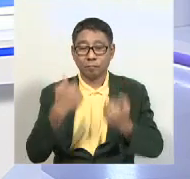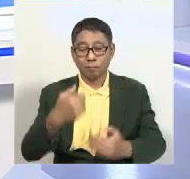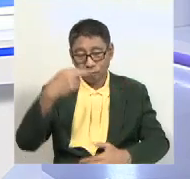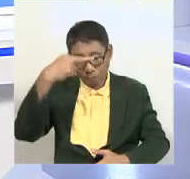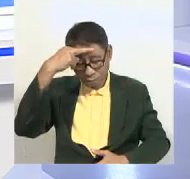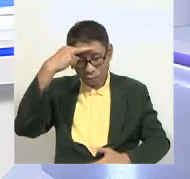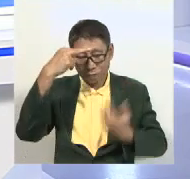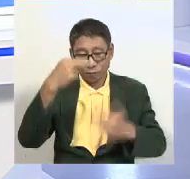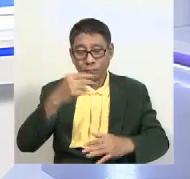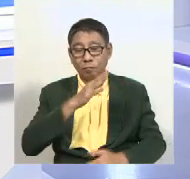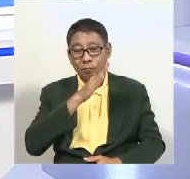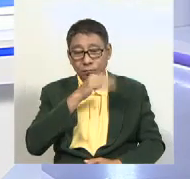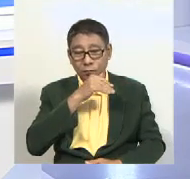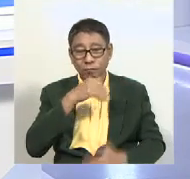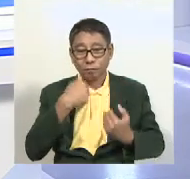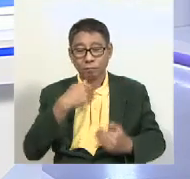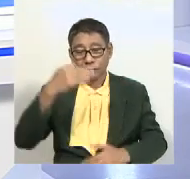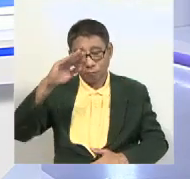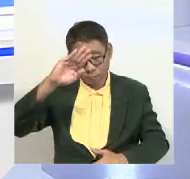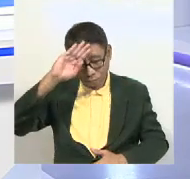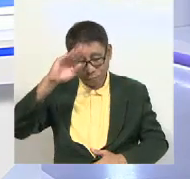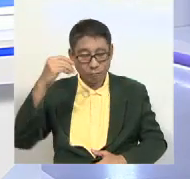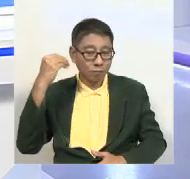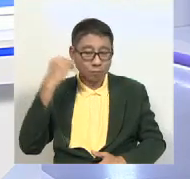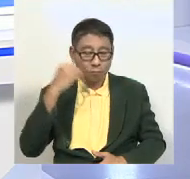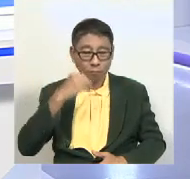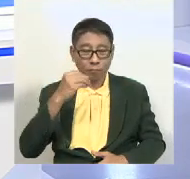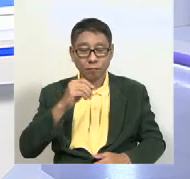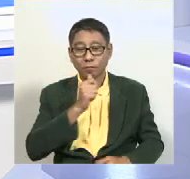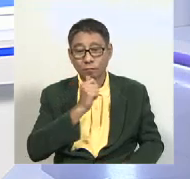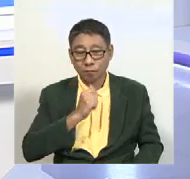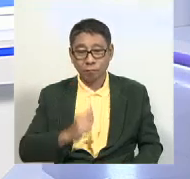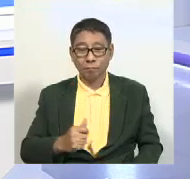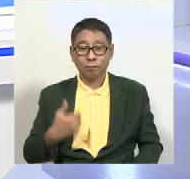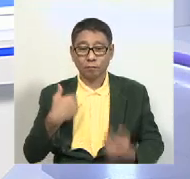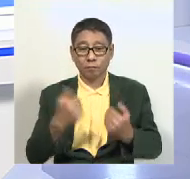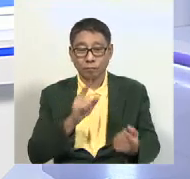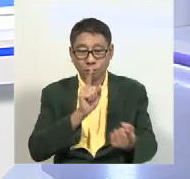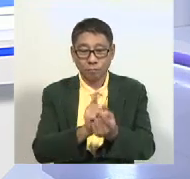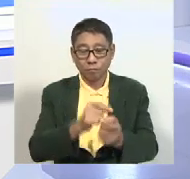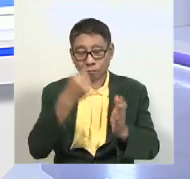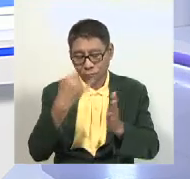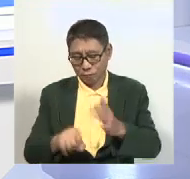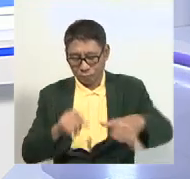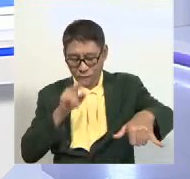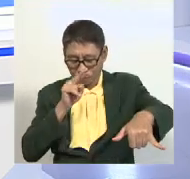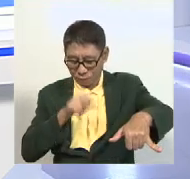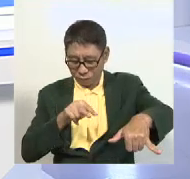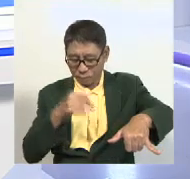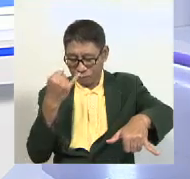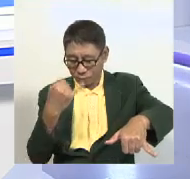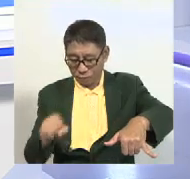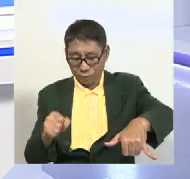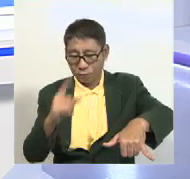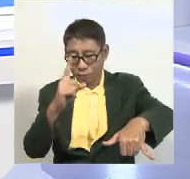รคดังกล่าวหมูเนี่ยสามารถป่วยได้ในทุกกลุ่มและก็ทุกช่วงอายุด้วยค่ะ คือถ้าเกิดพบสิ่งผิดสังเกตนะครับโดยเฉพาะถ้าเ